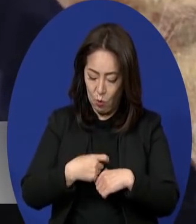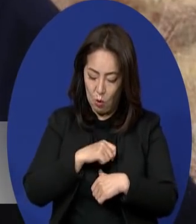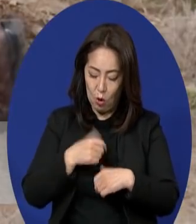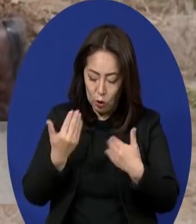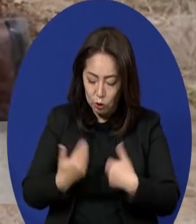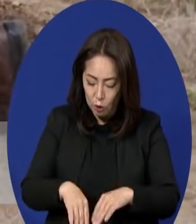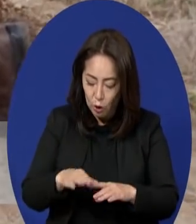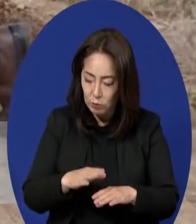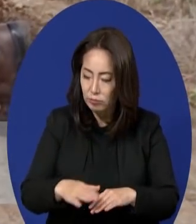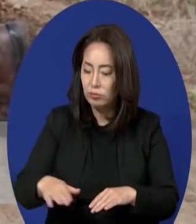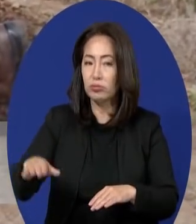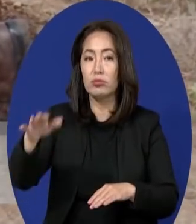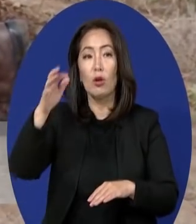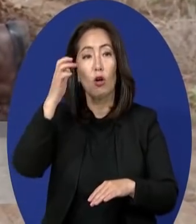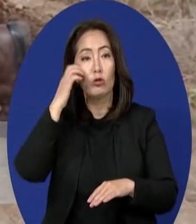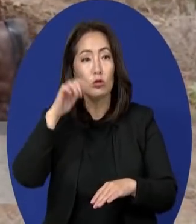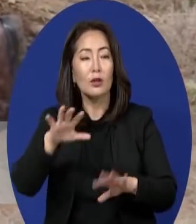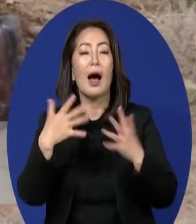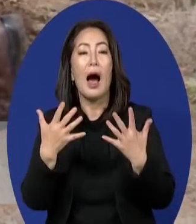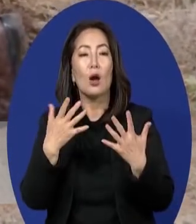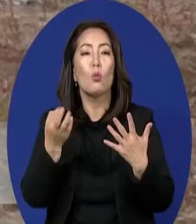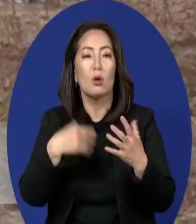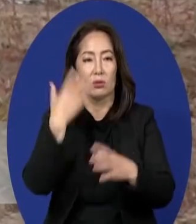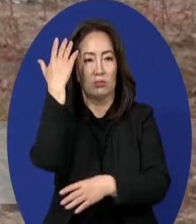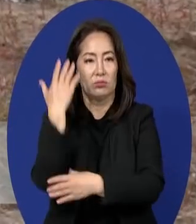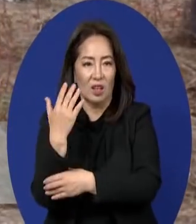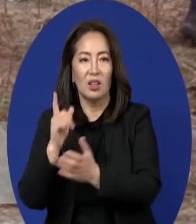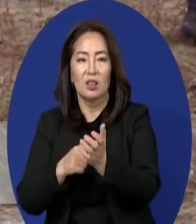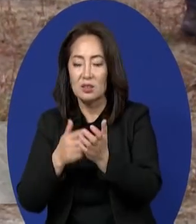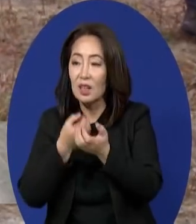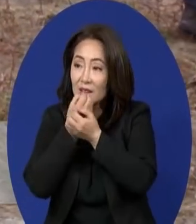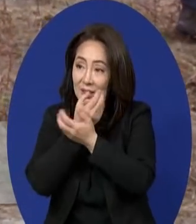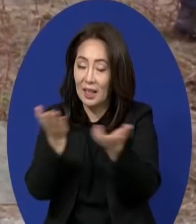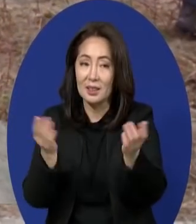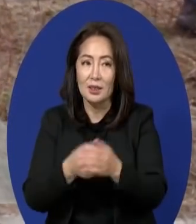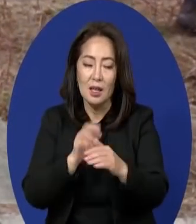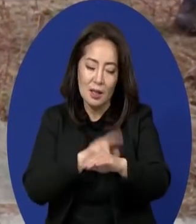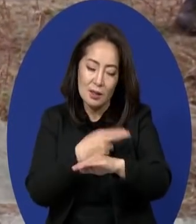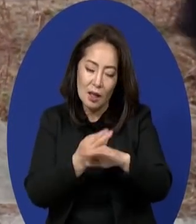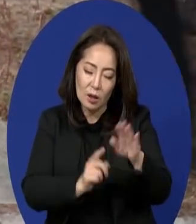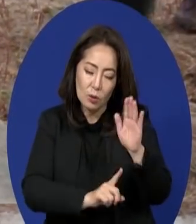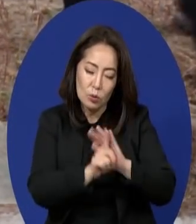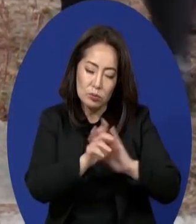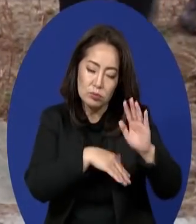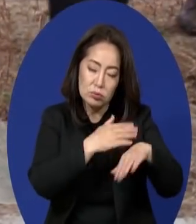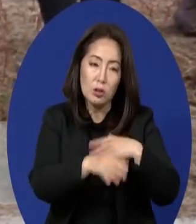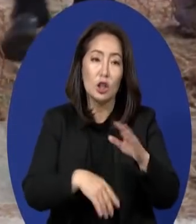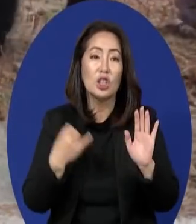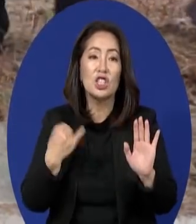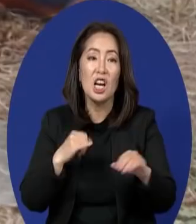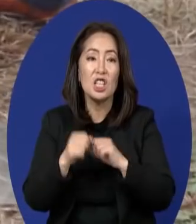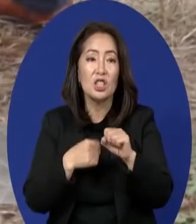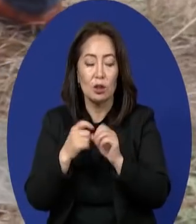төрхөөс ахуулаад иргэн бүр одоо 10 мод тарихын хөдөлгөөнийг зарлж байна. Дархан хот үүсснээс хойш 60 жилийн хугацаанд нийт нутаг